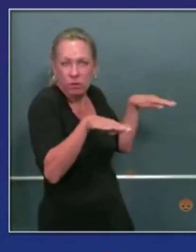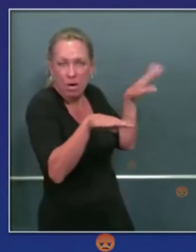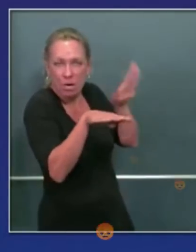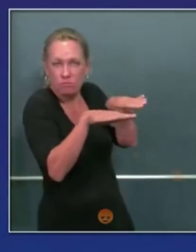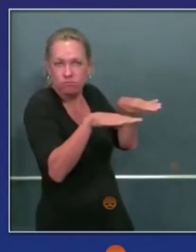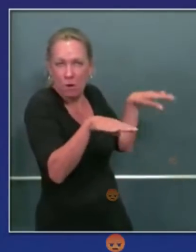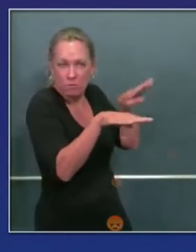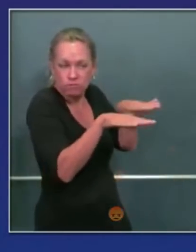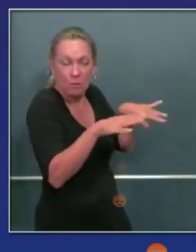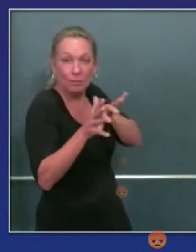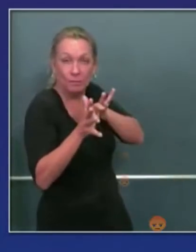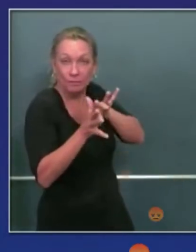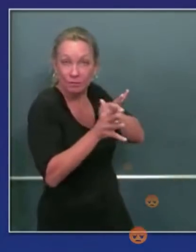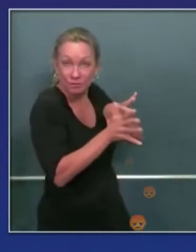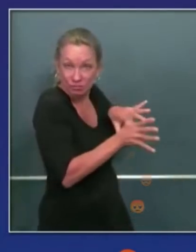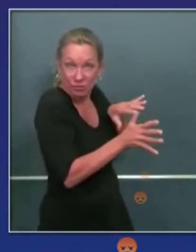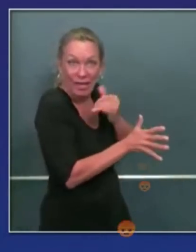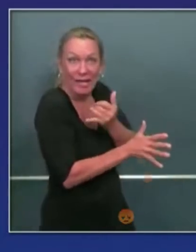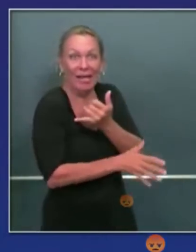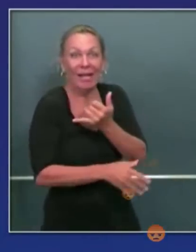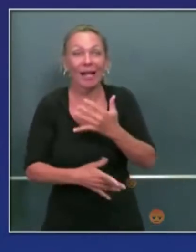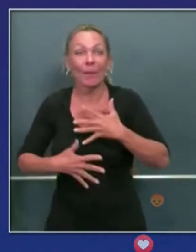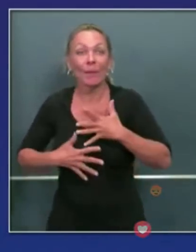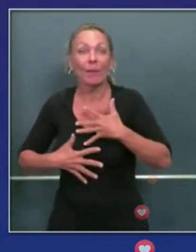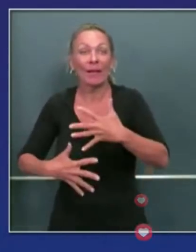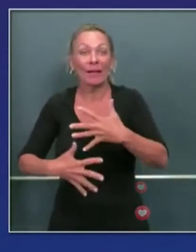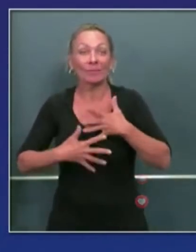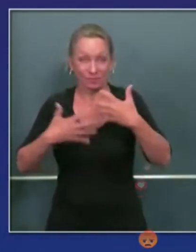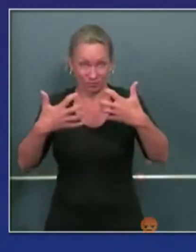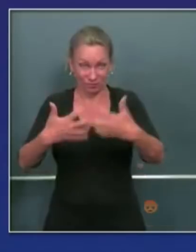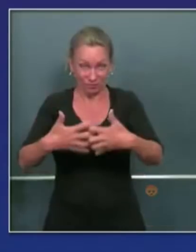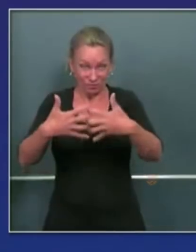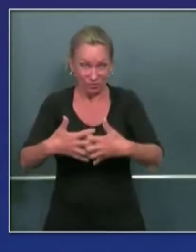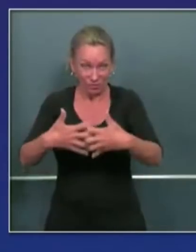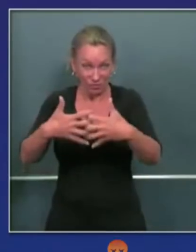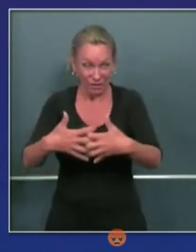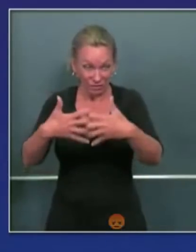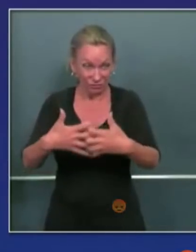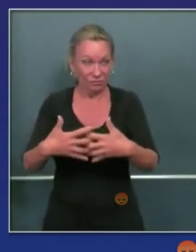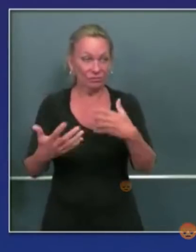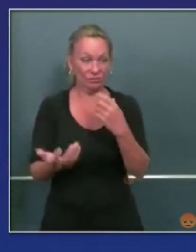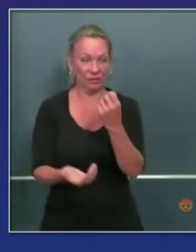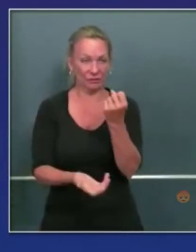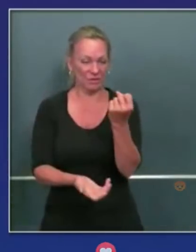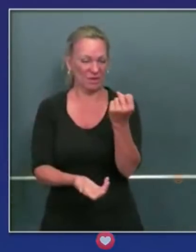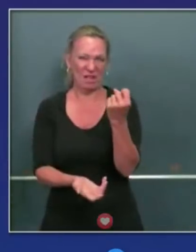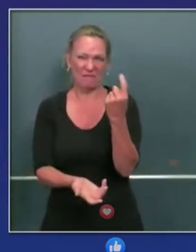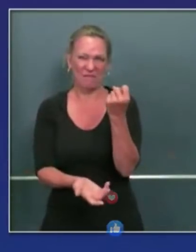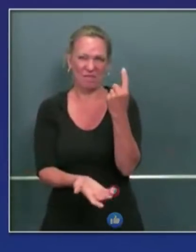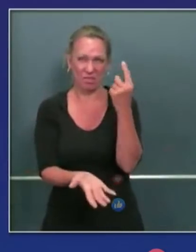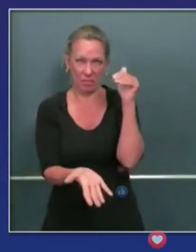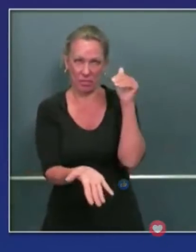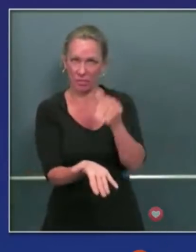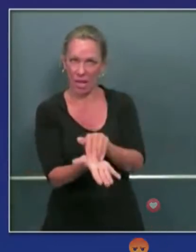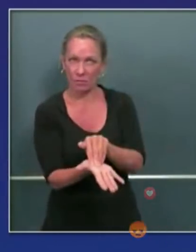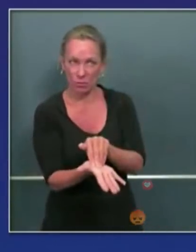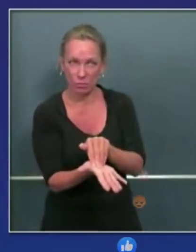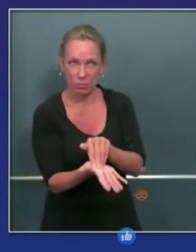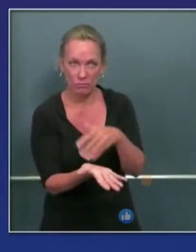11,577 ventilators that are available today for use. Thì thật ra là mấy bữa nay bắt đầu có những nơi nói tới